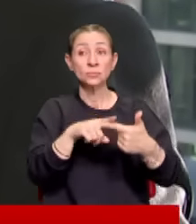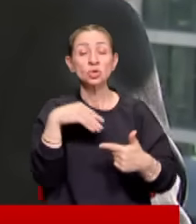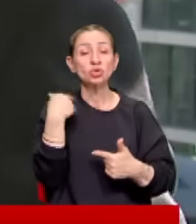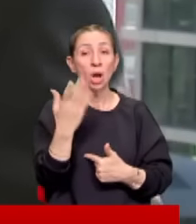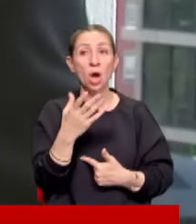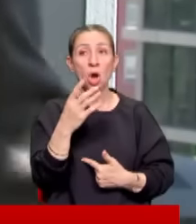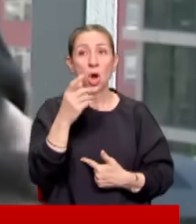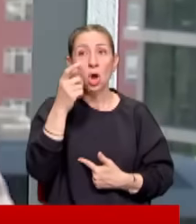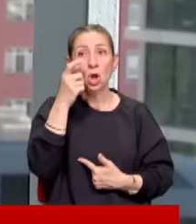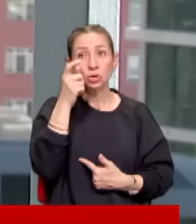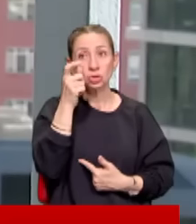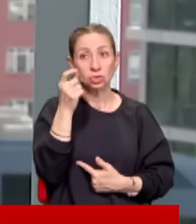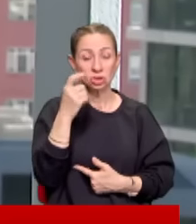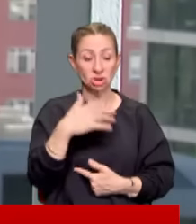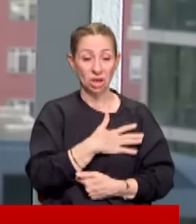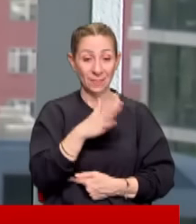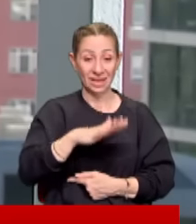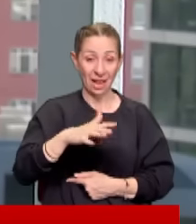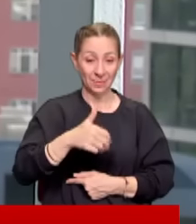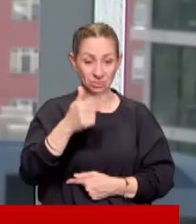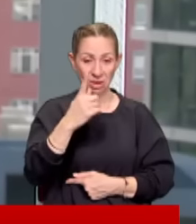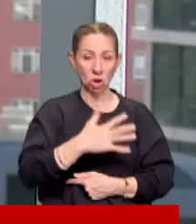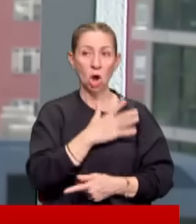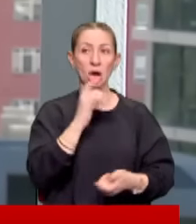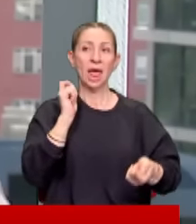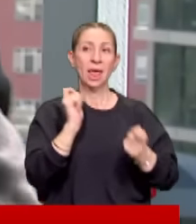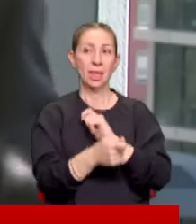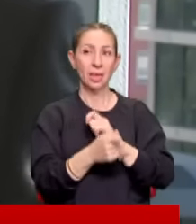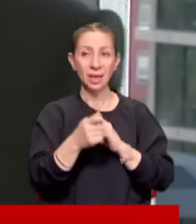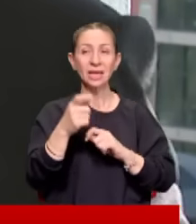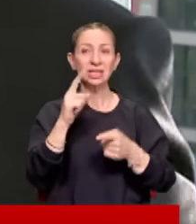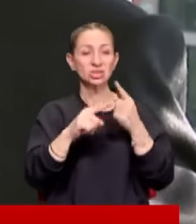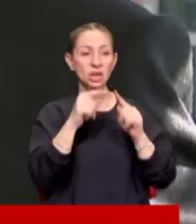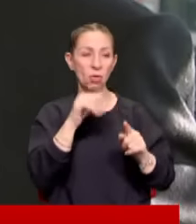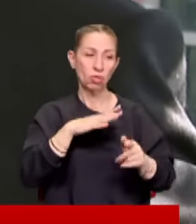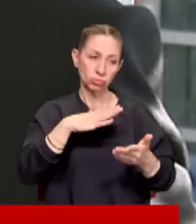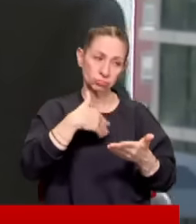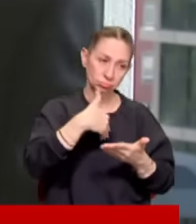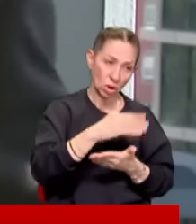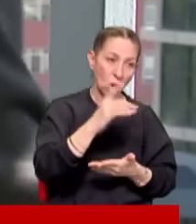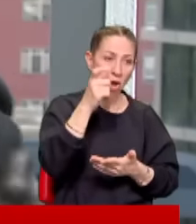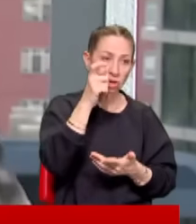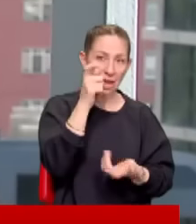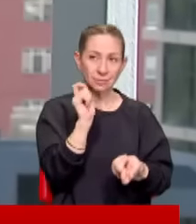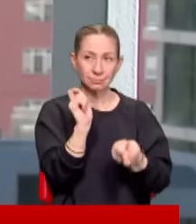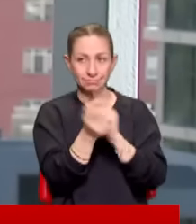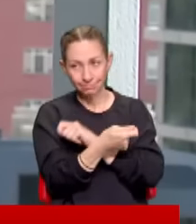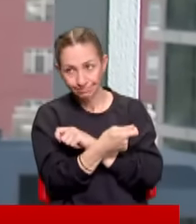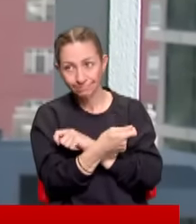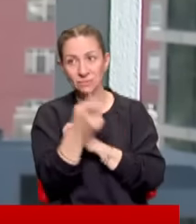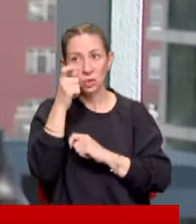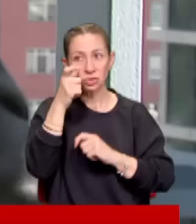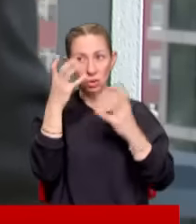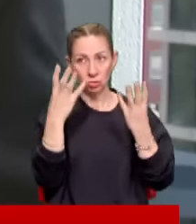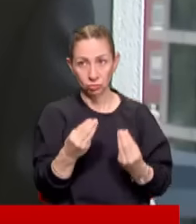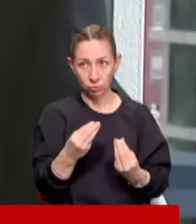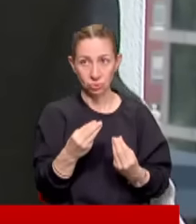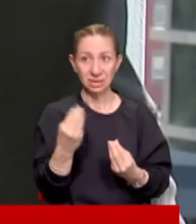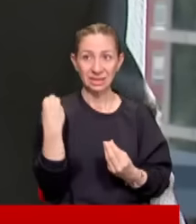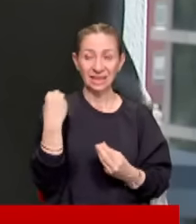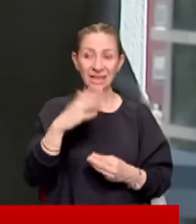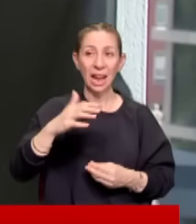sonra Özgür Bey, Cumhuriyet Halk Partisi'nde bir kongre oldu. Sayın Kılıçdaroğlu ile Özgür Özel yer değiştirdiler. Daha doğrusu Özgür Özel